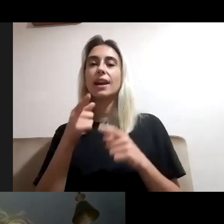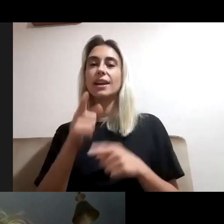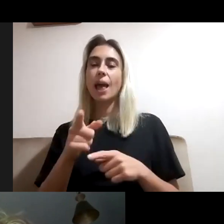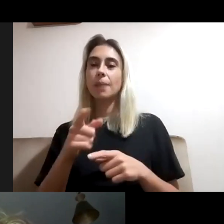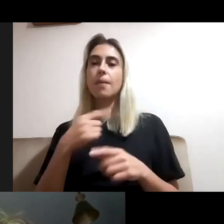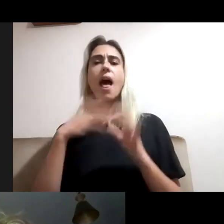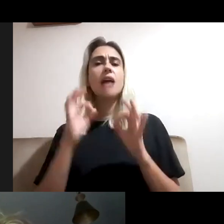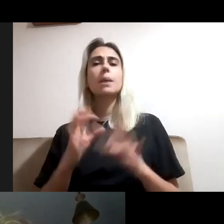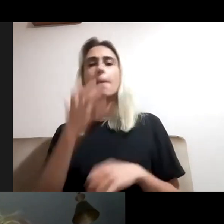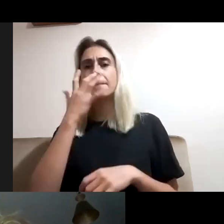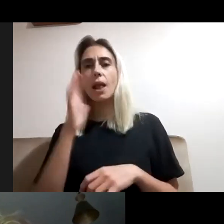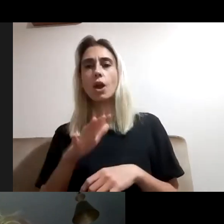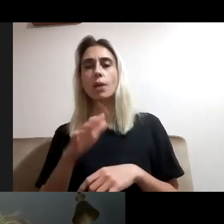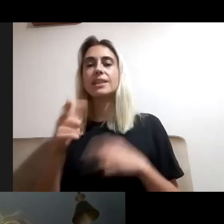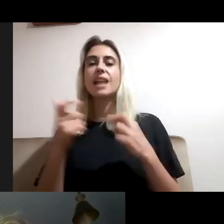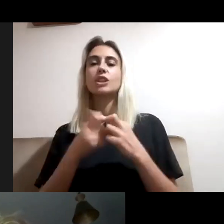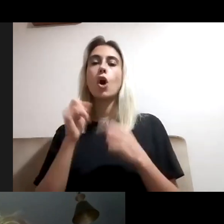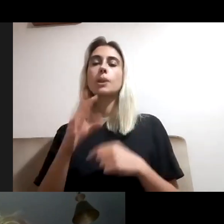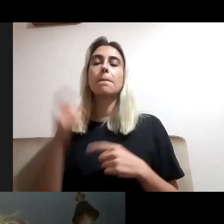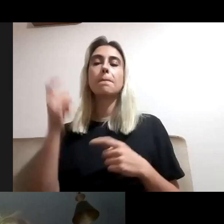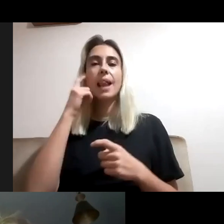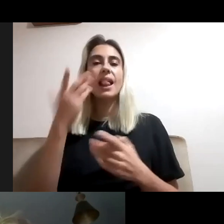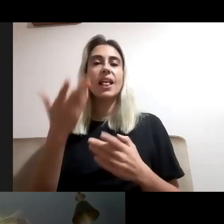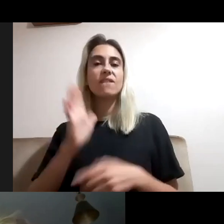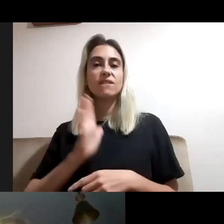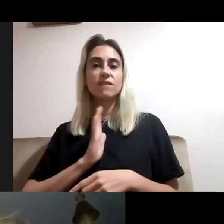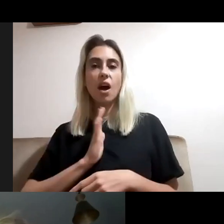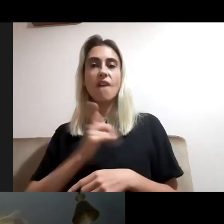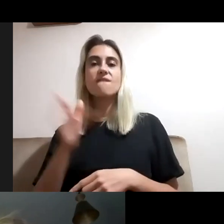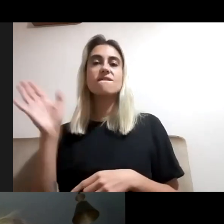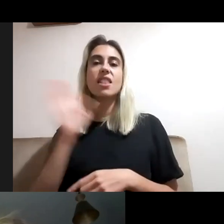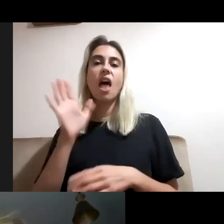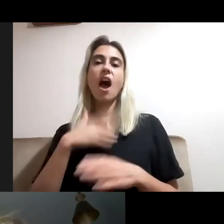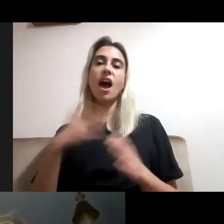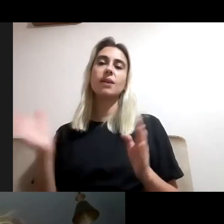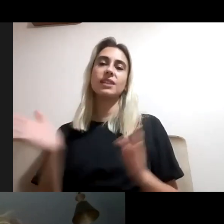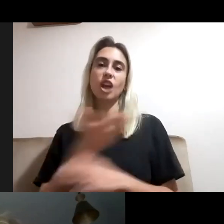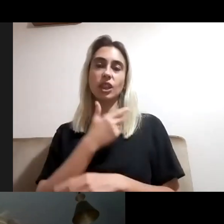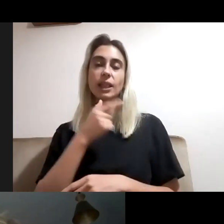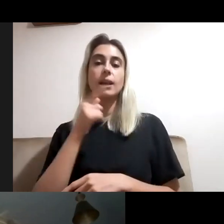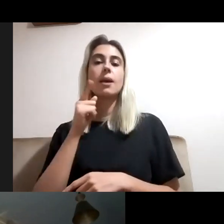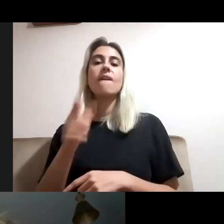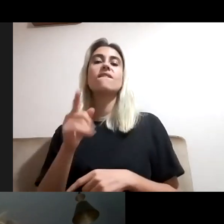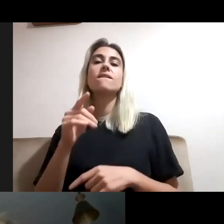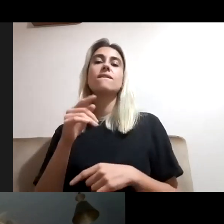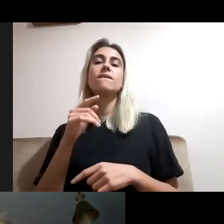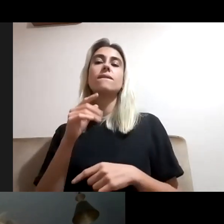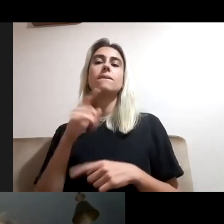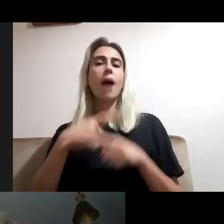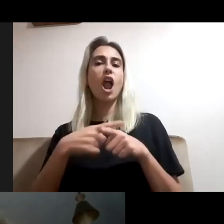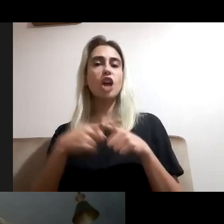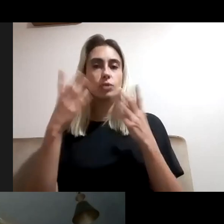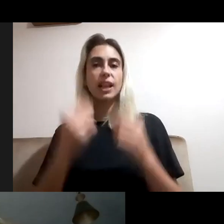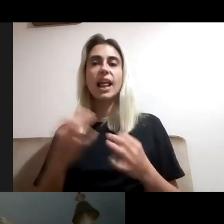Her zaman da bekliyorum. Reza Hocam da zaten bilgiler var şu an. Vedaya geçtik. Paylaşabiliriz. Lütfen iletişime